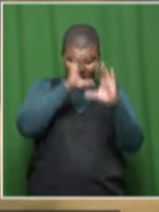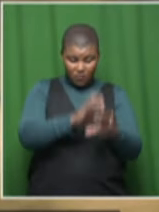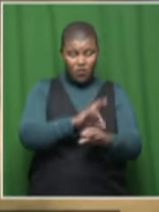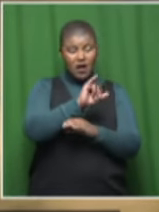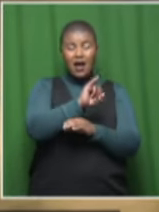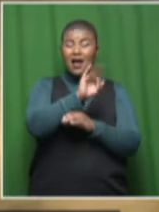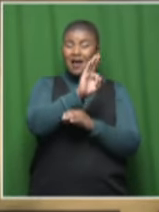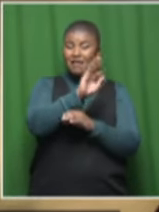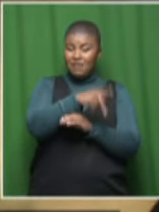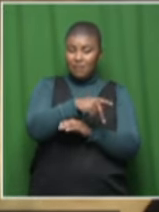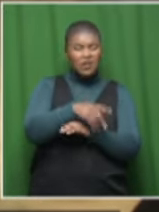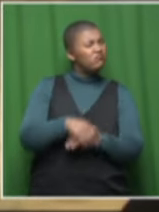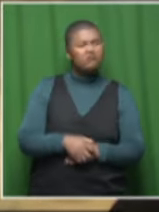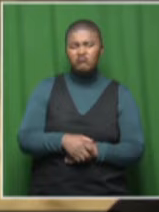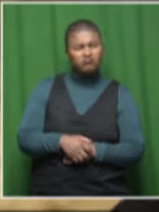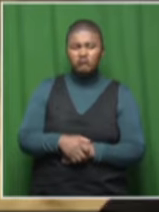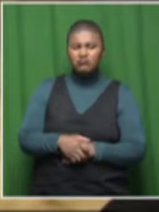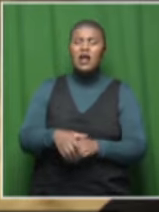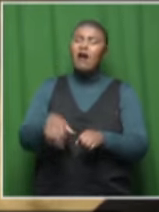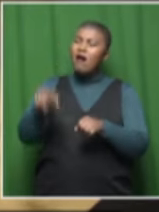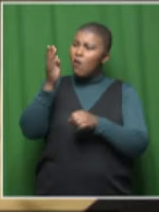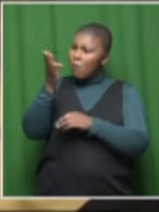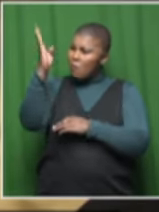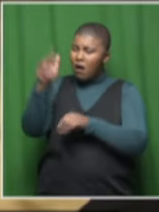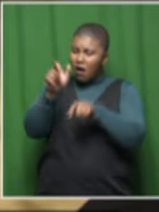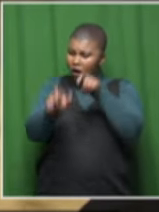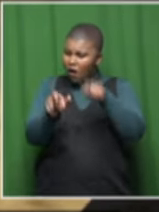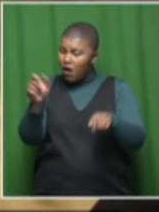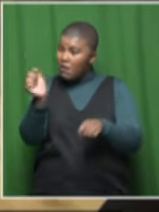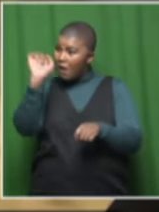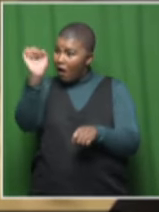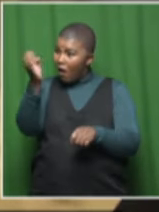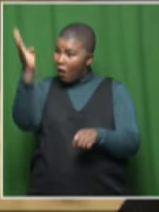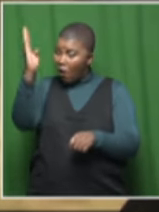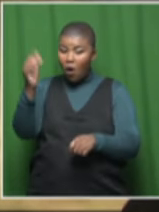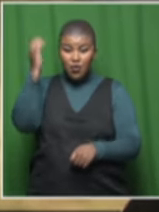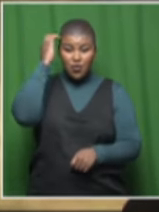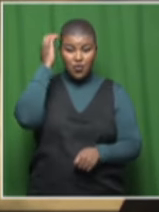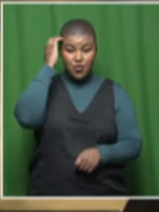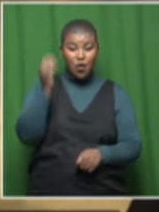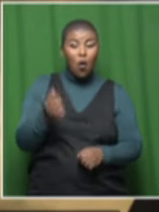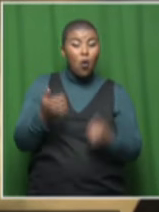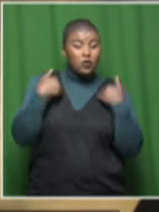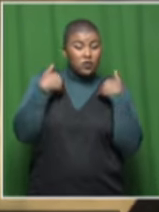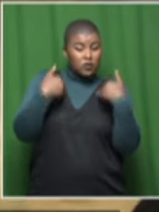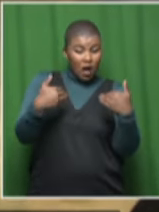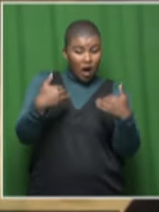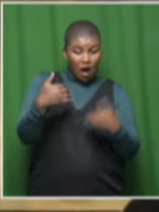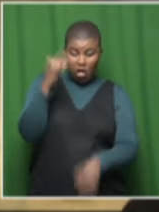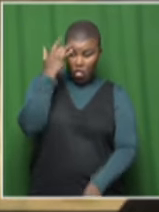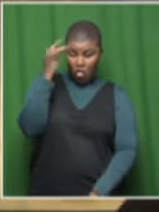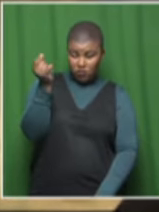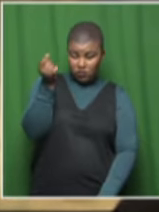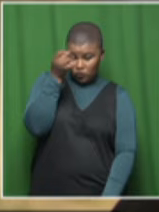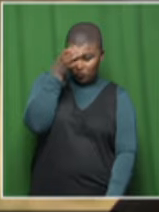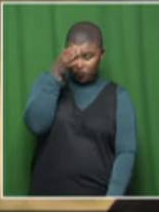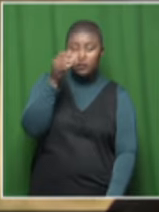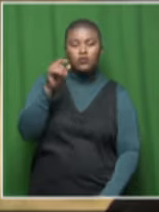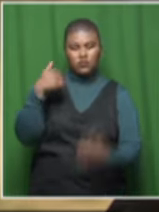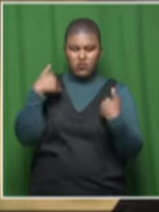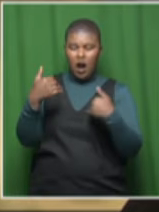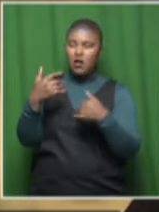besebenzela abantu bonke bakaNkulunkulu, umhlaba wonke. Njengalokhu iBhayibheli lithi ukuqala kokuhlakanipha kumesaba uNkulunkulu, nansi into